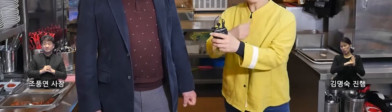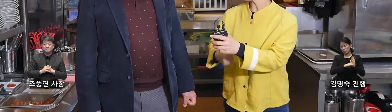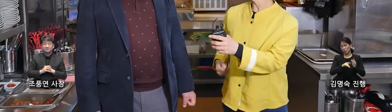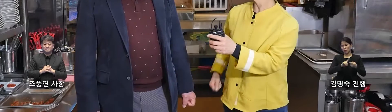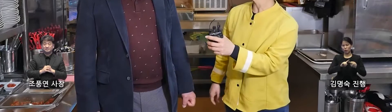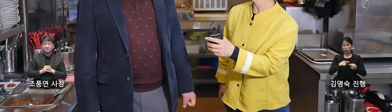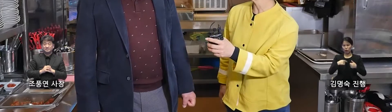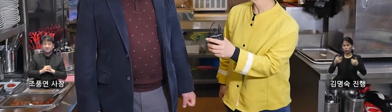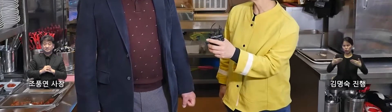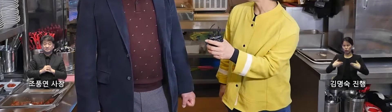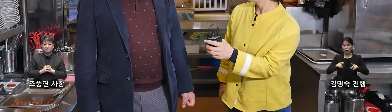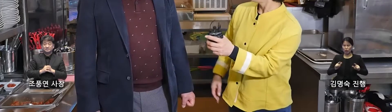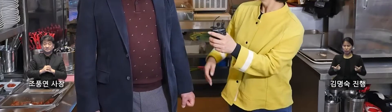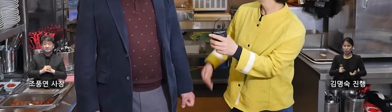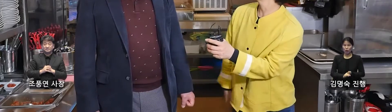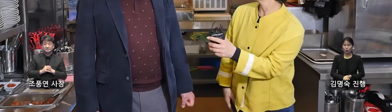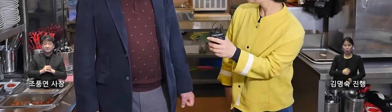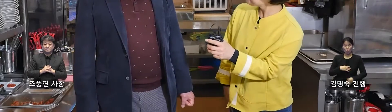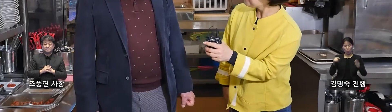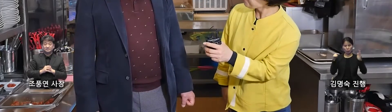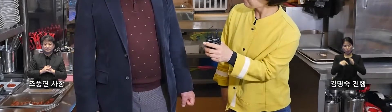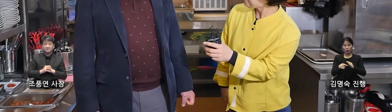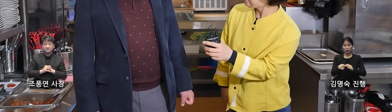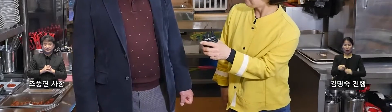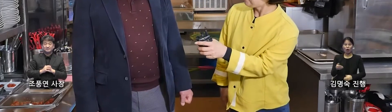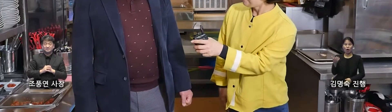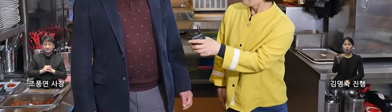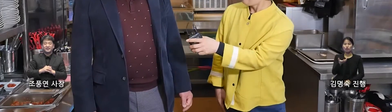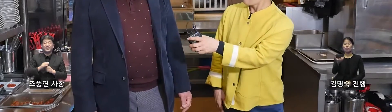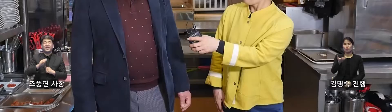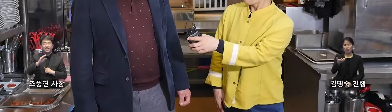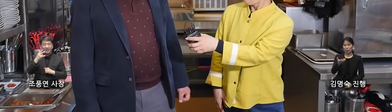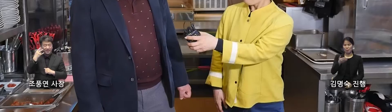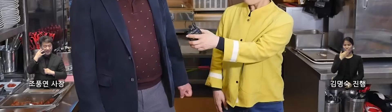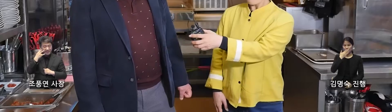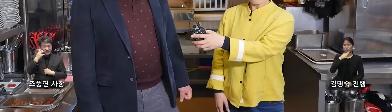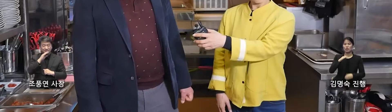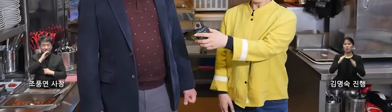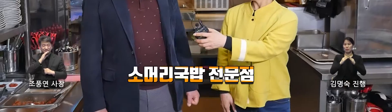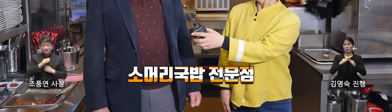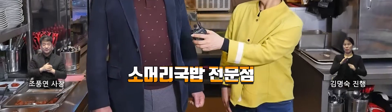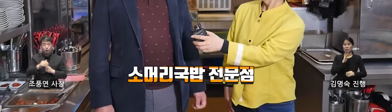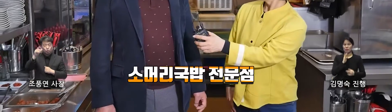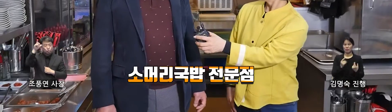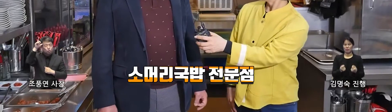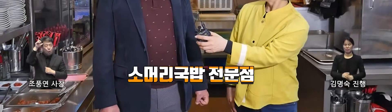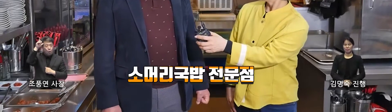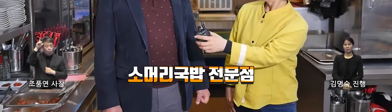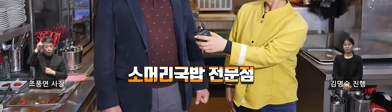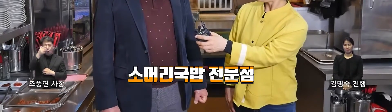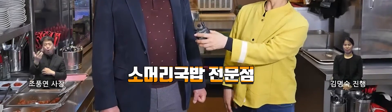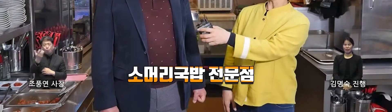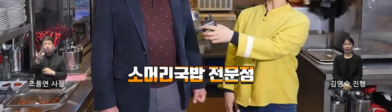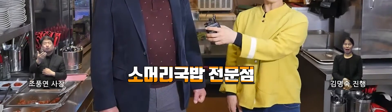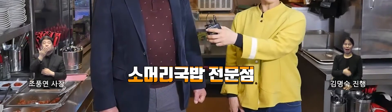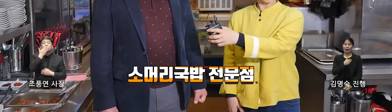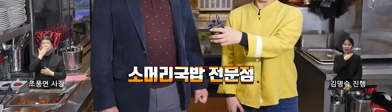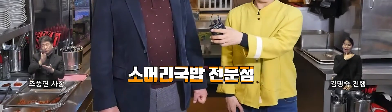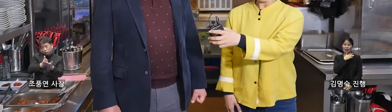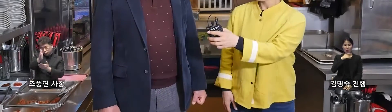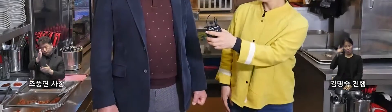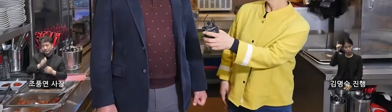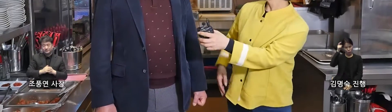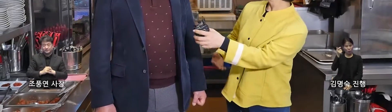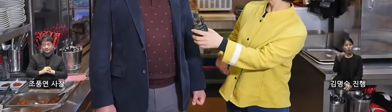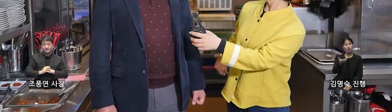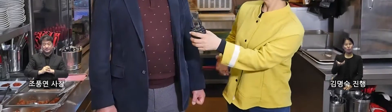그래서 제가 이렇게 들어와 봤더니 국밥집이네요. 네, 그렇습니다. 여기는 소머리 국밥 전문점입니다. 아, 소머리